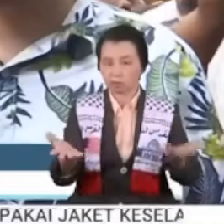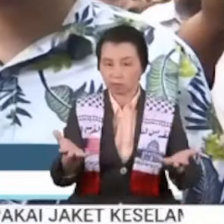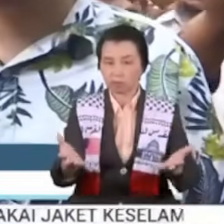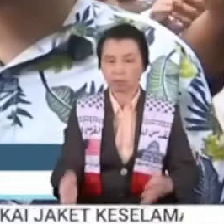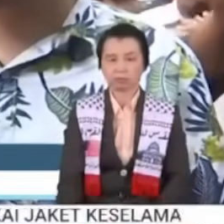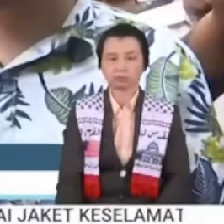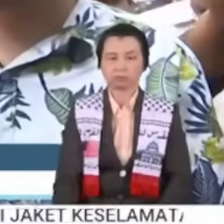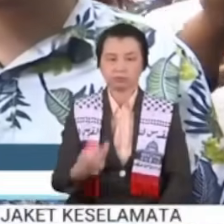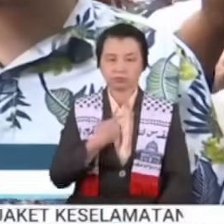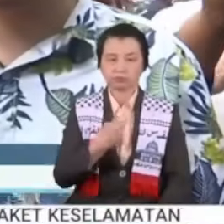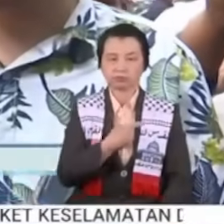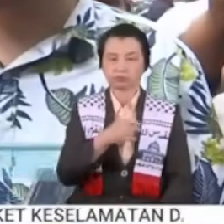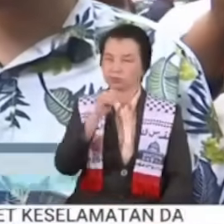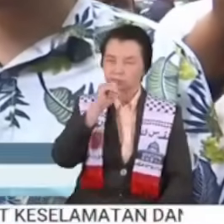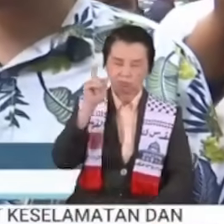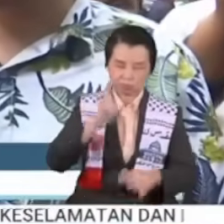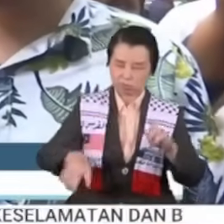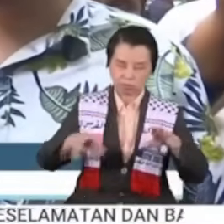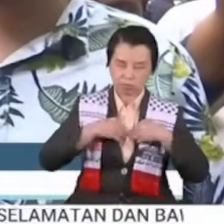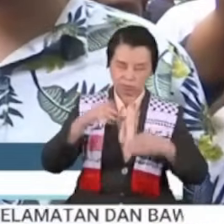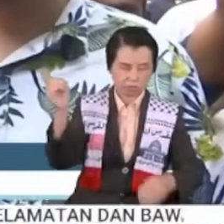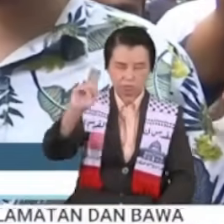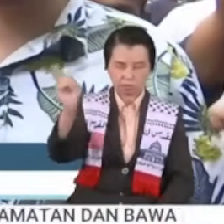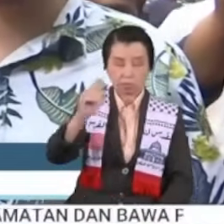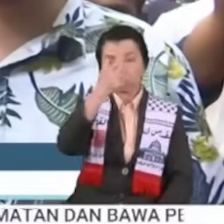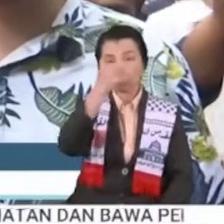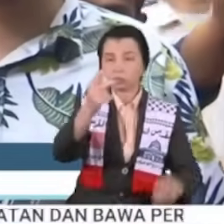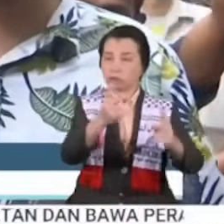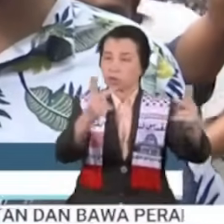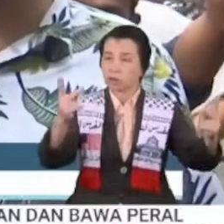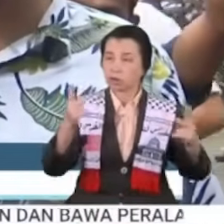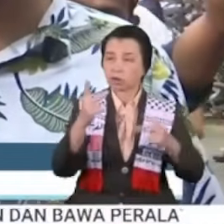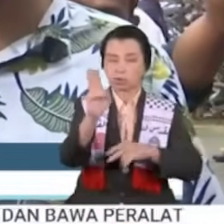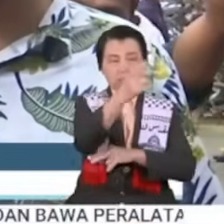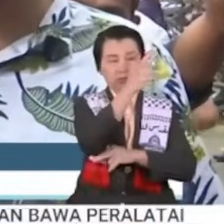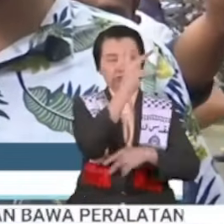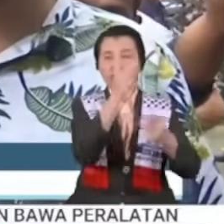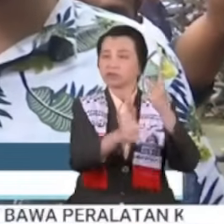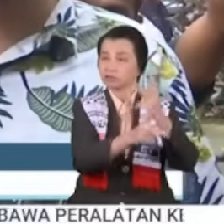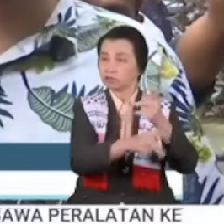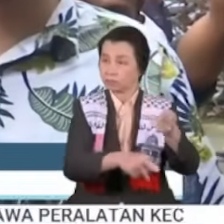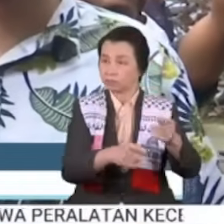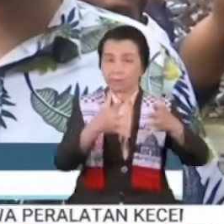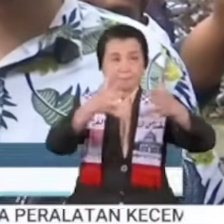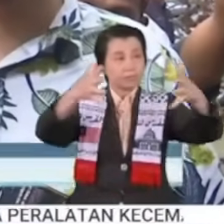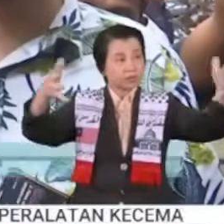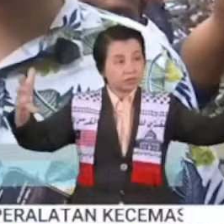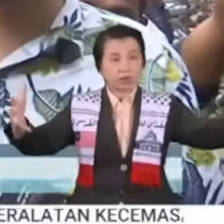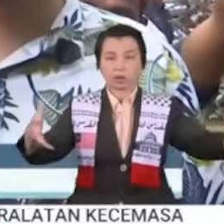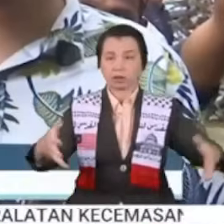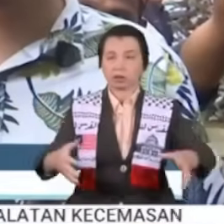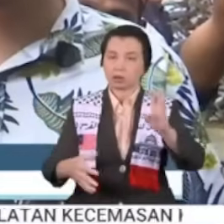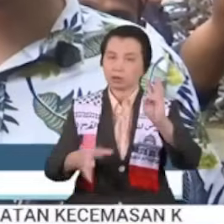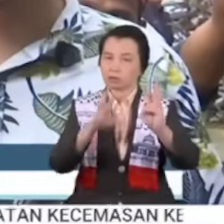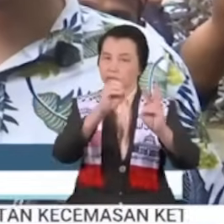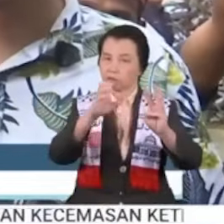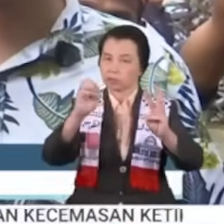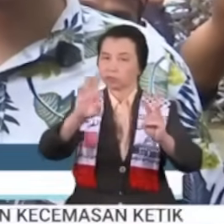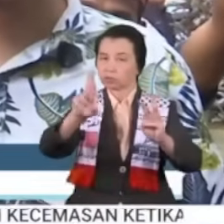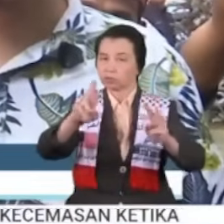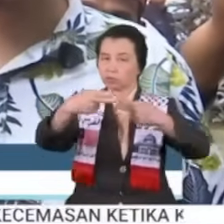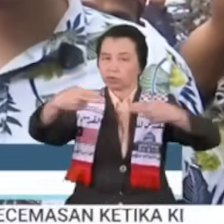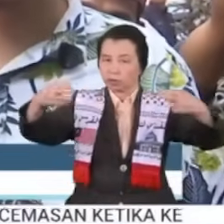kami agak tak masuk akah sebabnya kawasan hutan simpan di negeri Kelantan ni masih